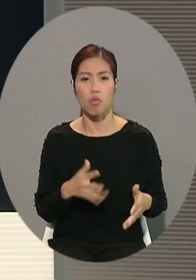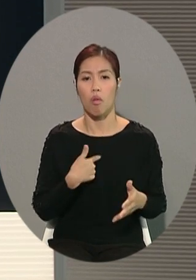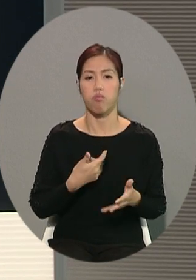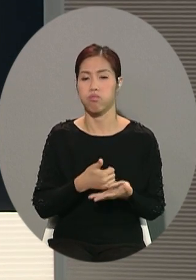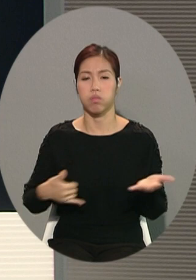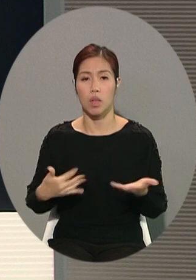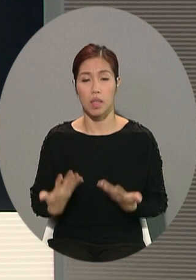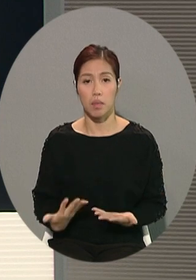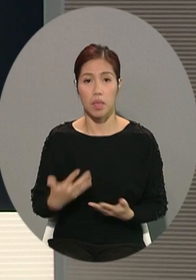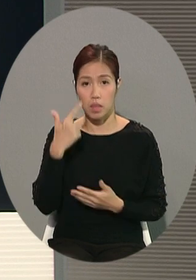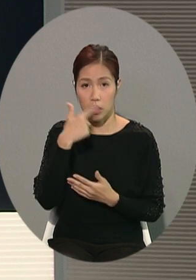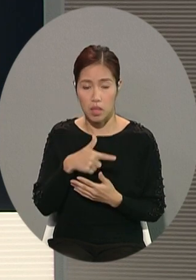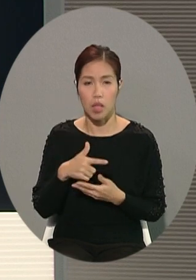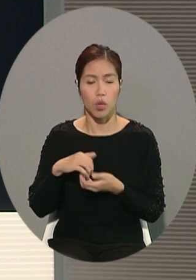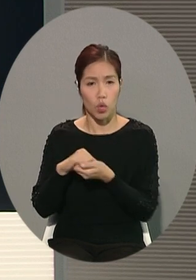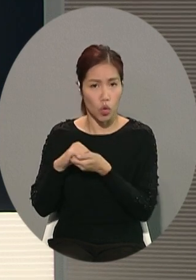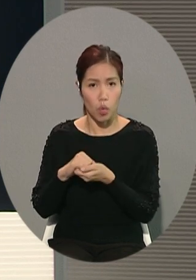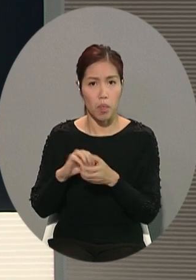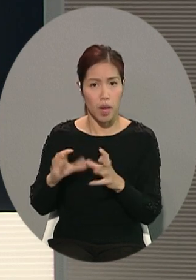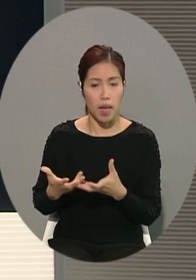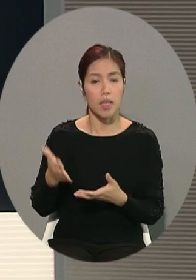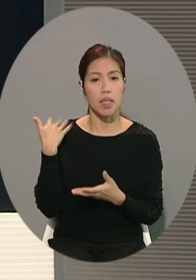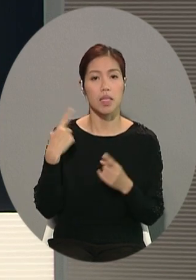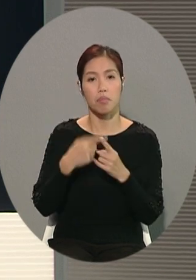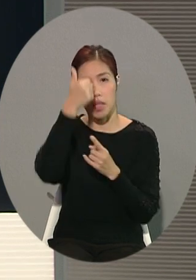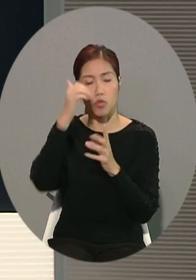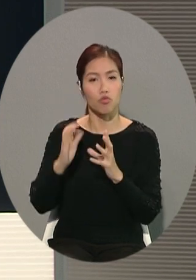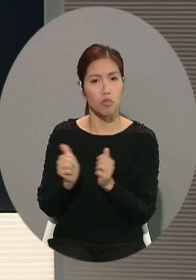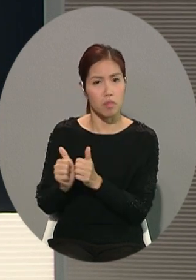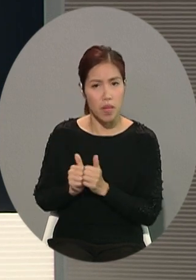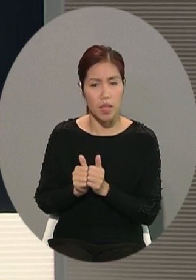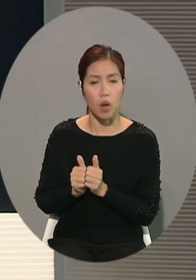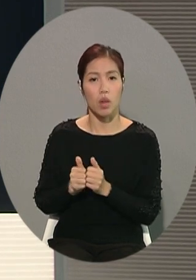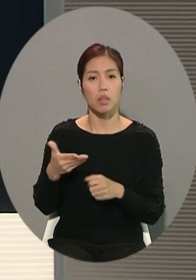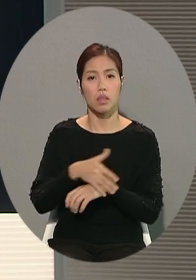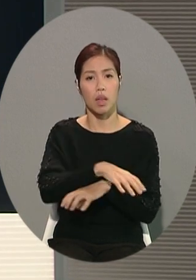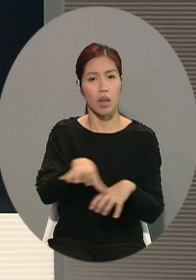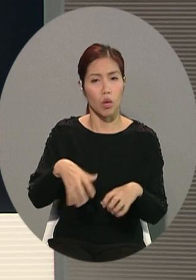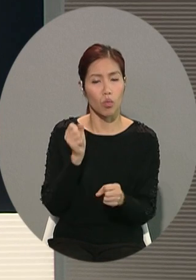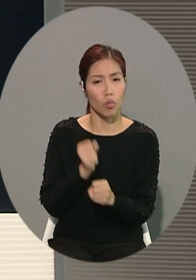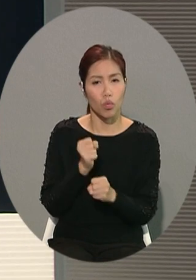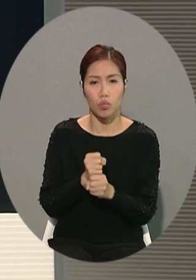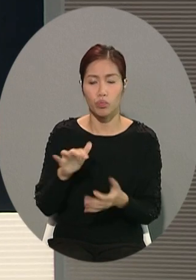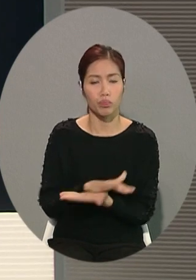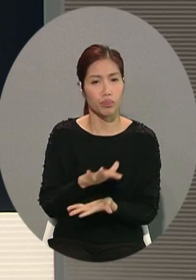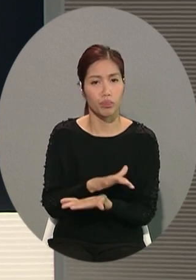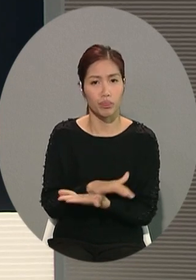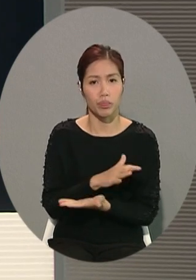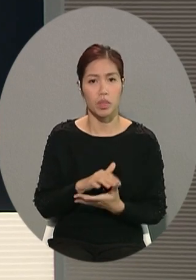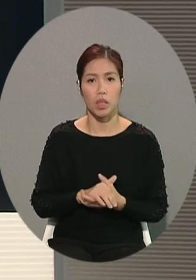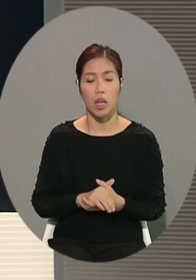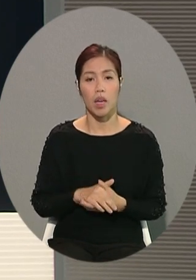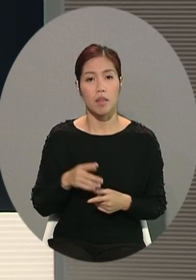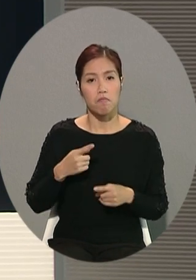新同盟裡面，新同盟嘅兄弟都係我以前民主黨嘅兄弟，我哋一齊喺社區裡面工作咗好多好多年，這個實